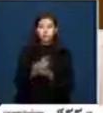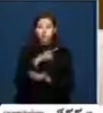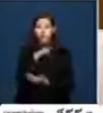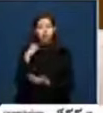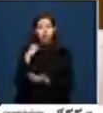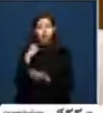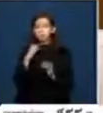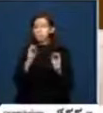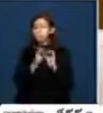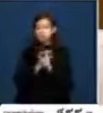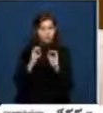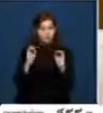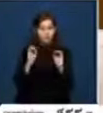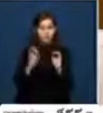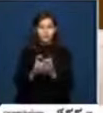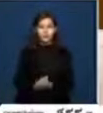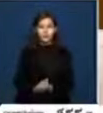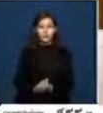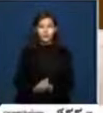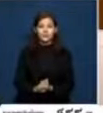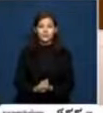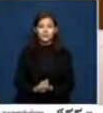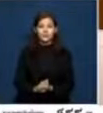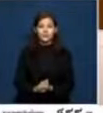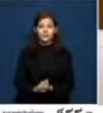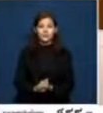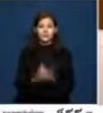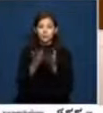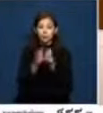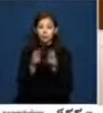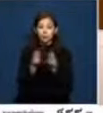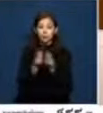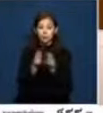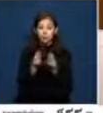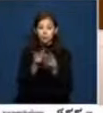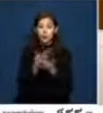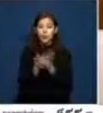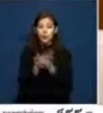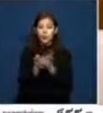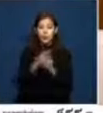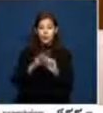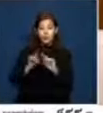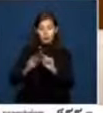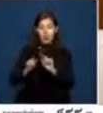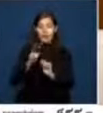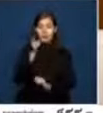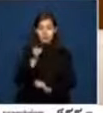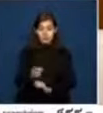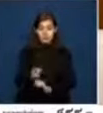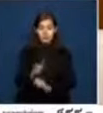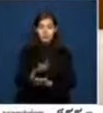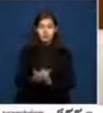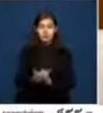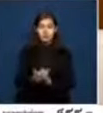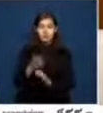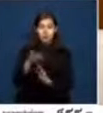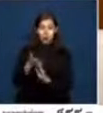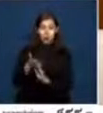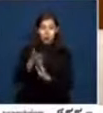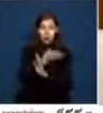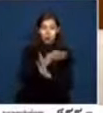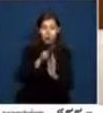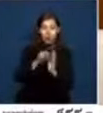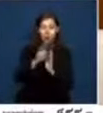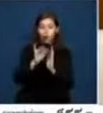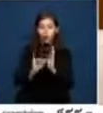ขอนุญาตท่านประธานจะชี้แงตัวเลขจริงให้ทราบว่าก่อนหน้าที่จะมีนโยบาย 20